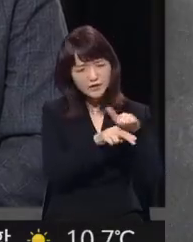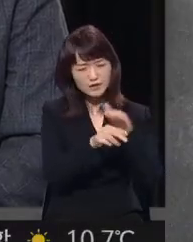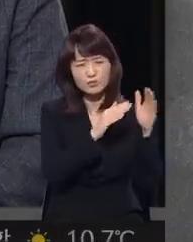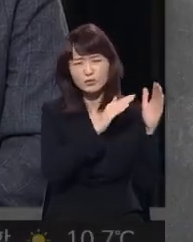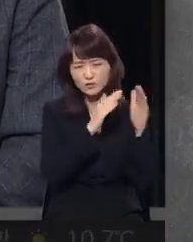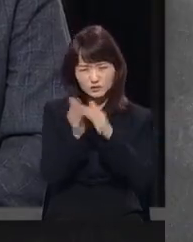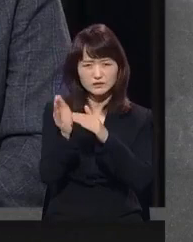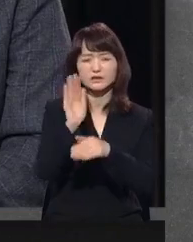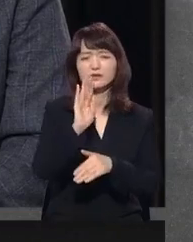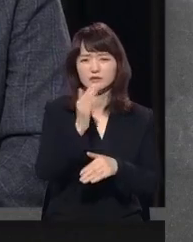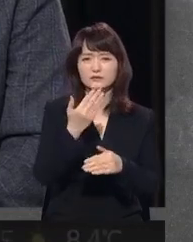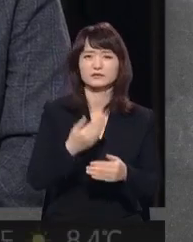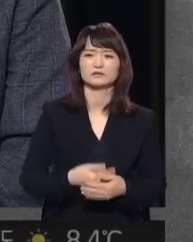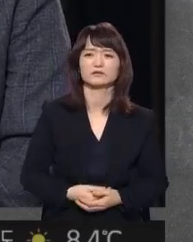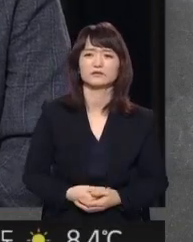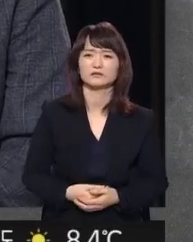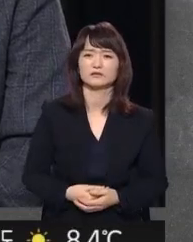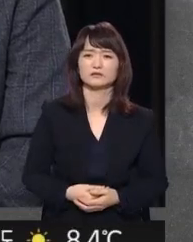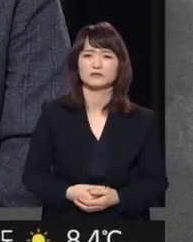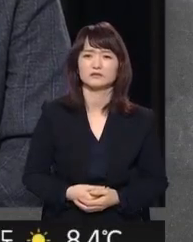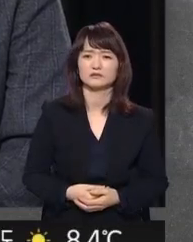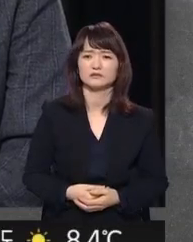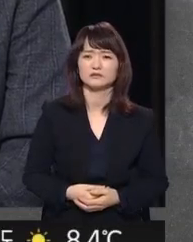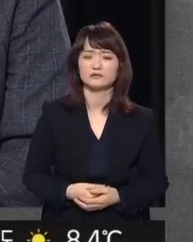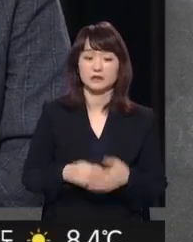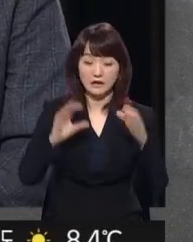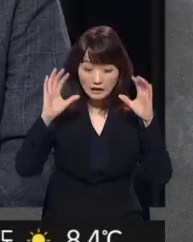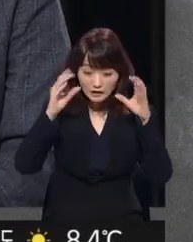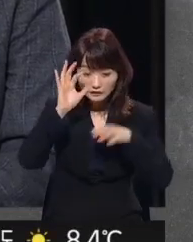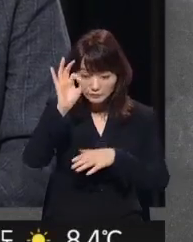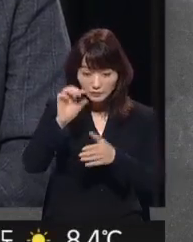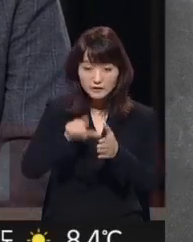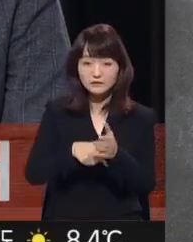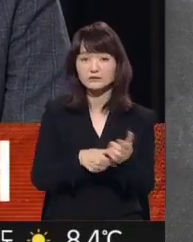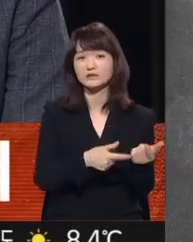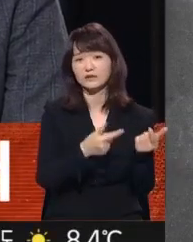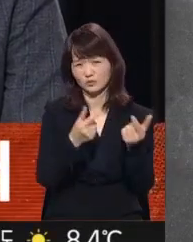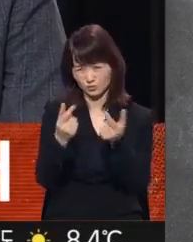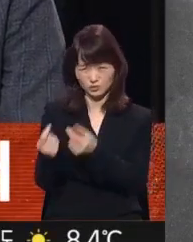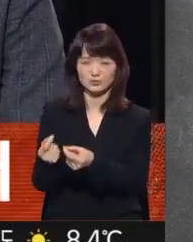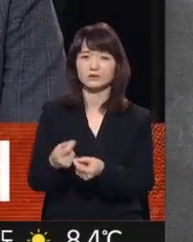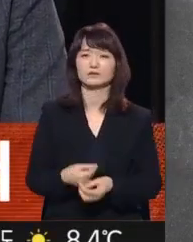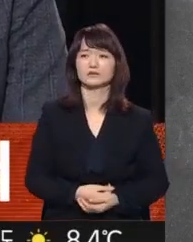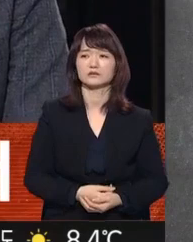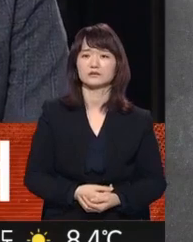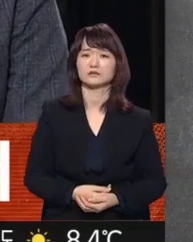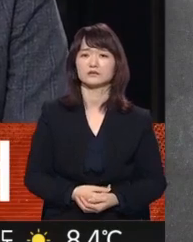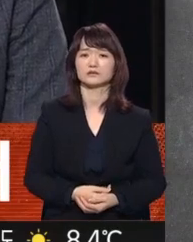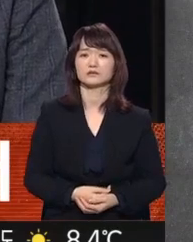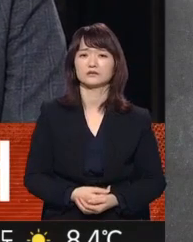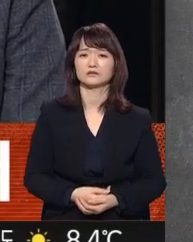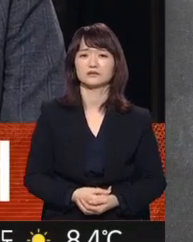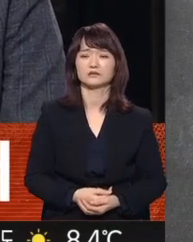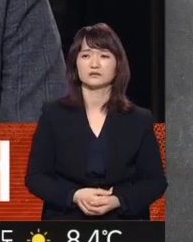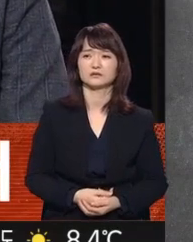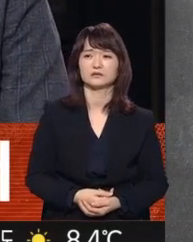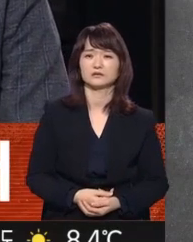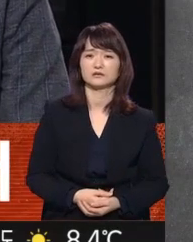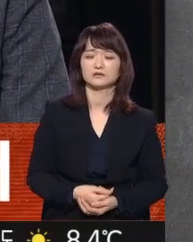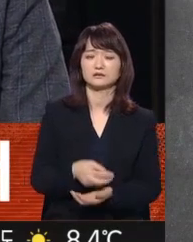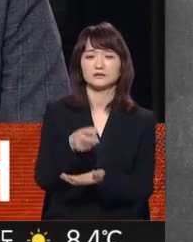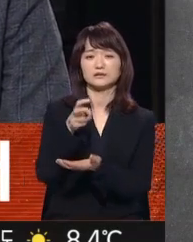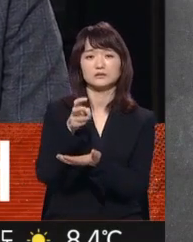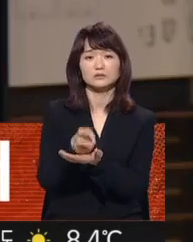되고 근데 그게이 아이들한테서도 똑같이 벌어지고 있습니다 자 그렇기 때문에